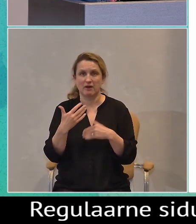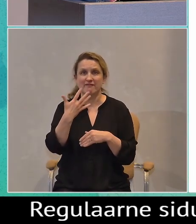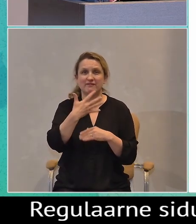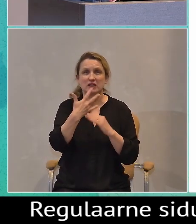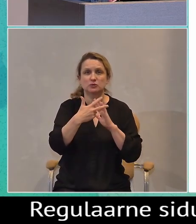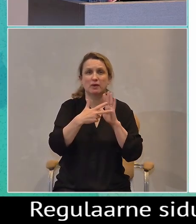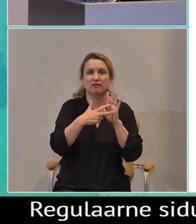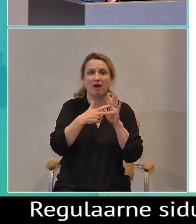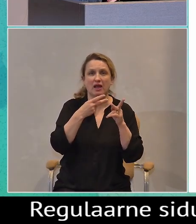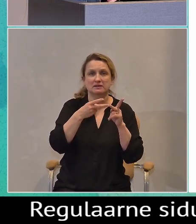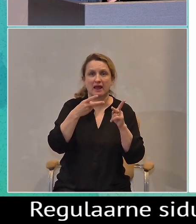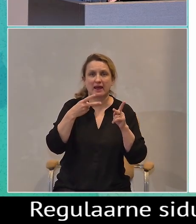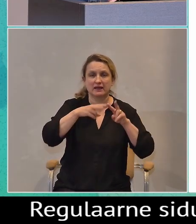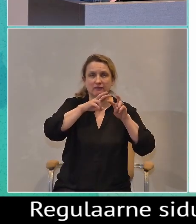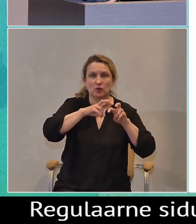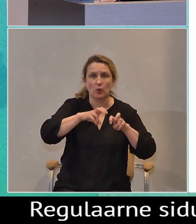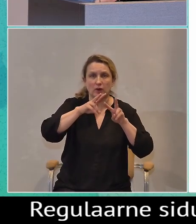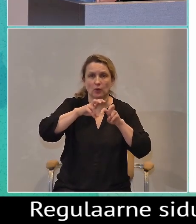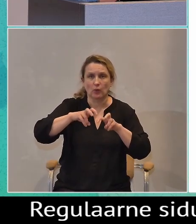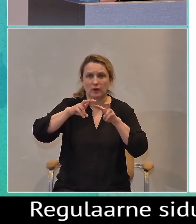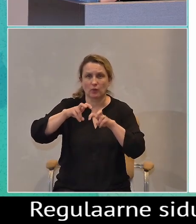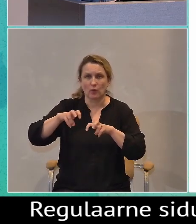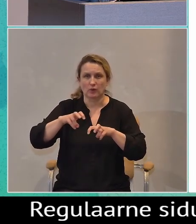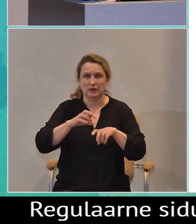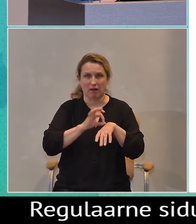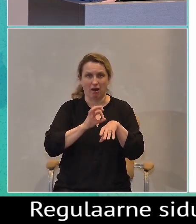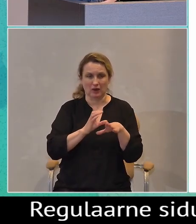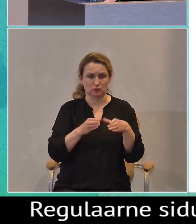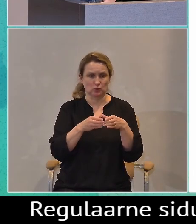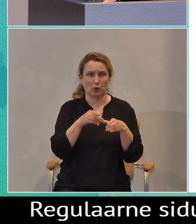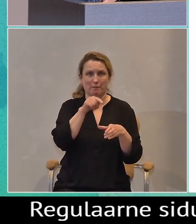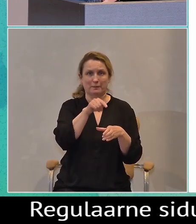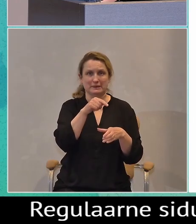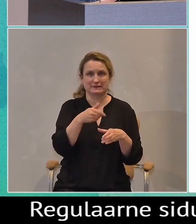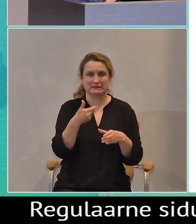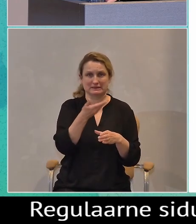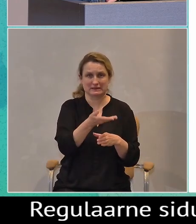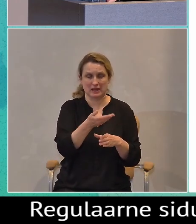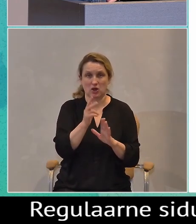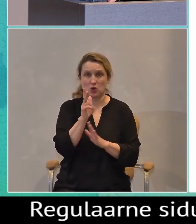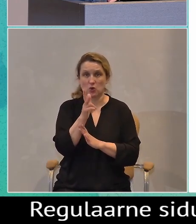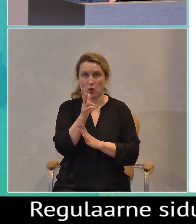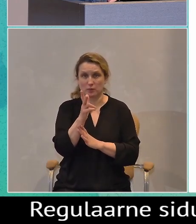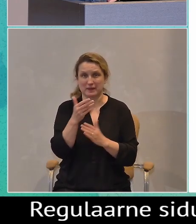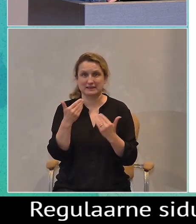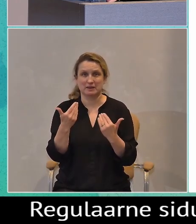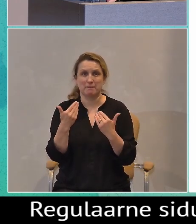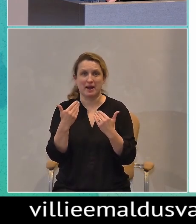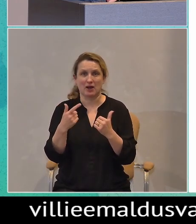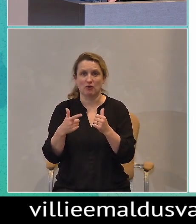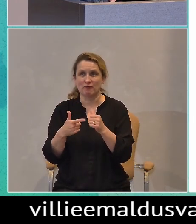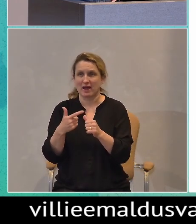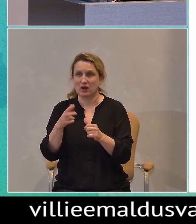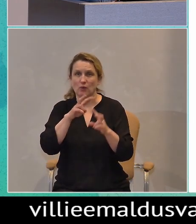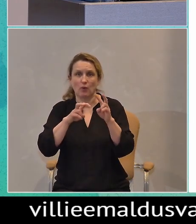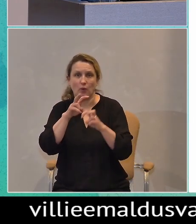58 erinevat kliinilist ravimuuringut selle haigusgrupi jaoks ja neist 13 on praegu veel värbamisfaasis.